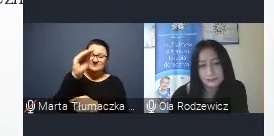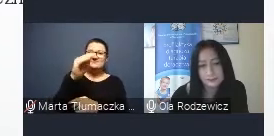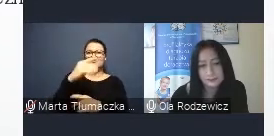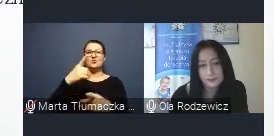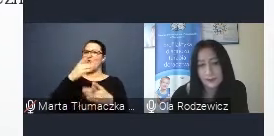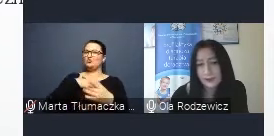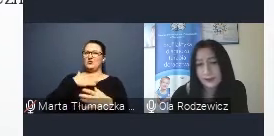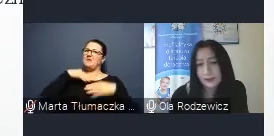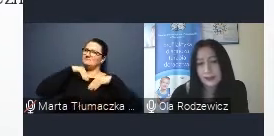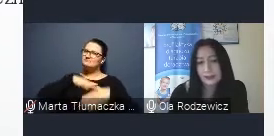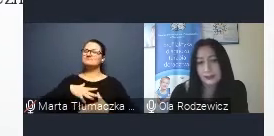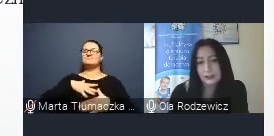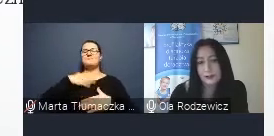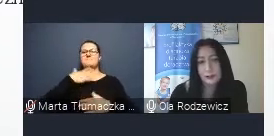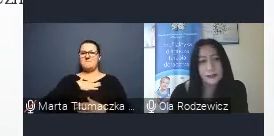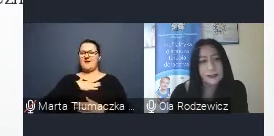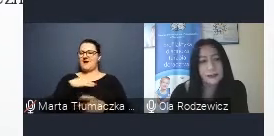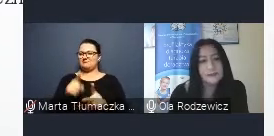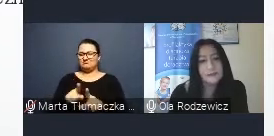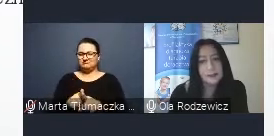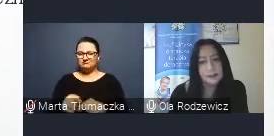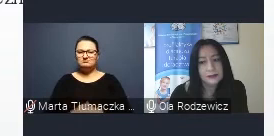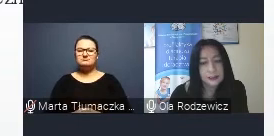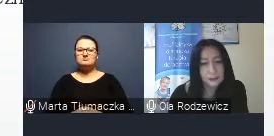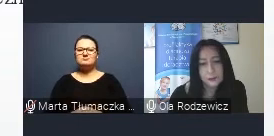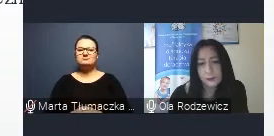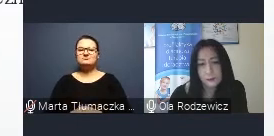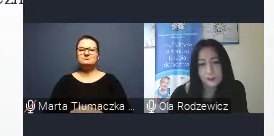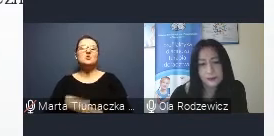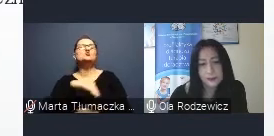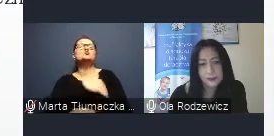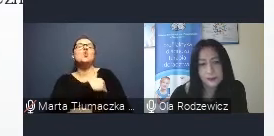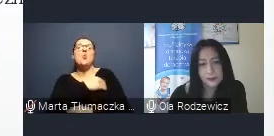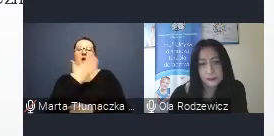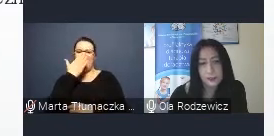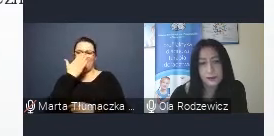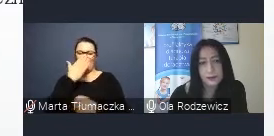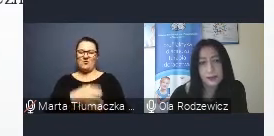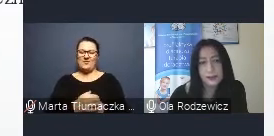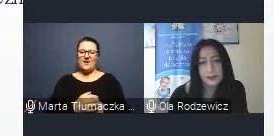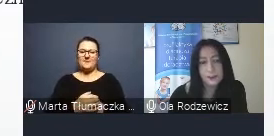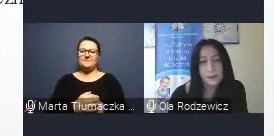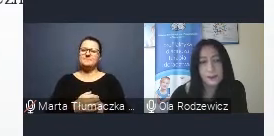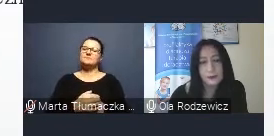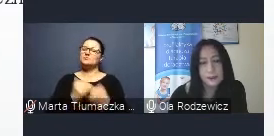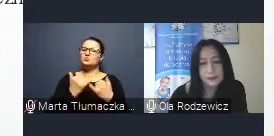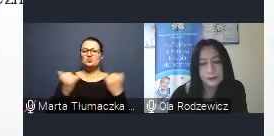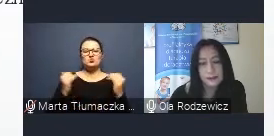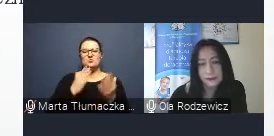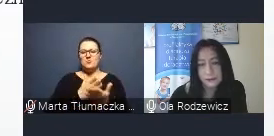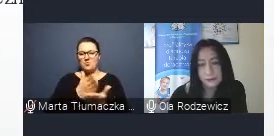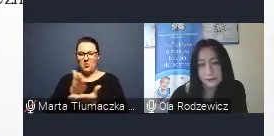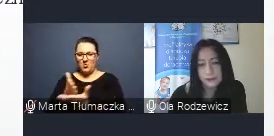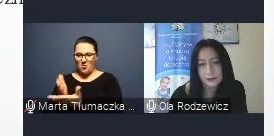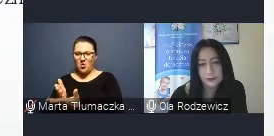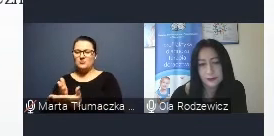zostaje. I w szkole mamy takie formy pomocy, które w ramach po prostu